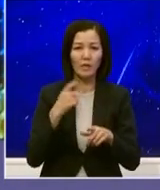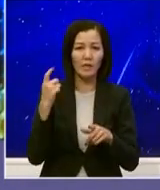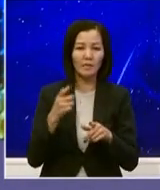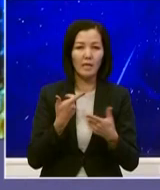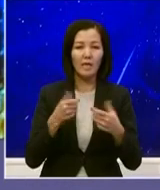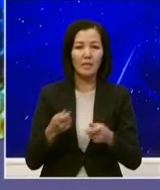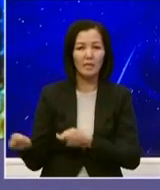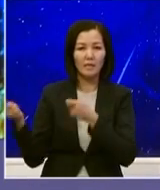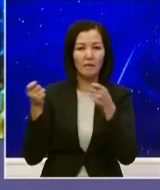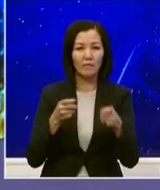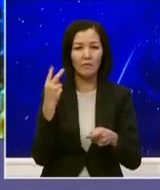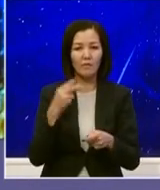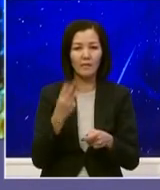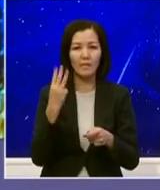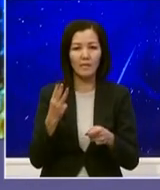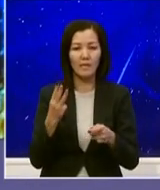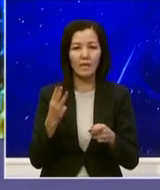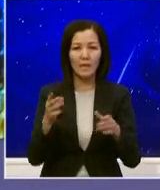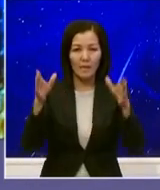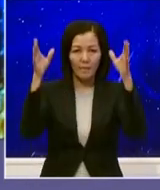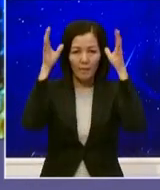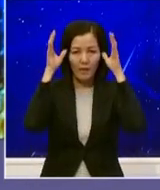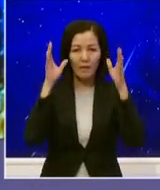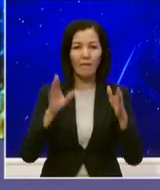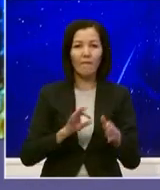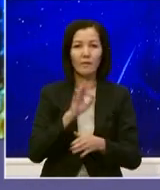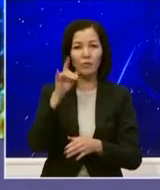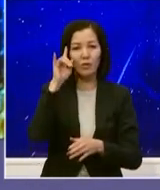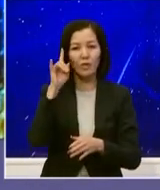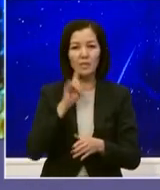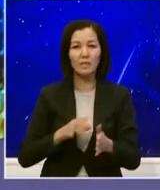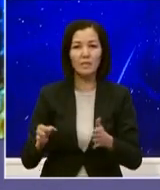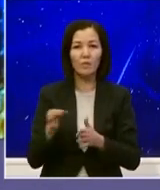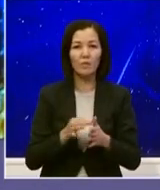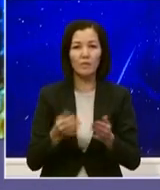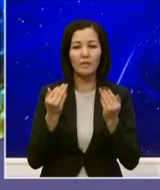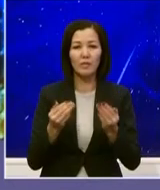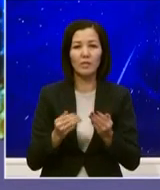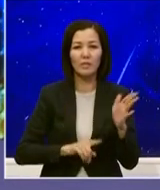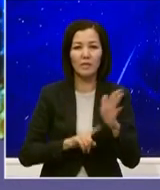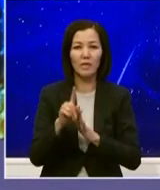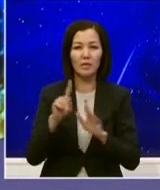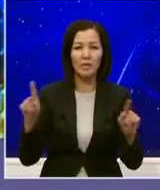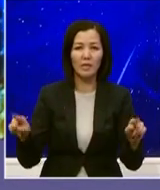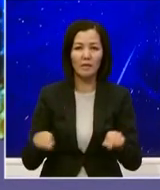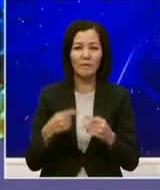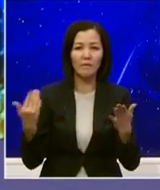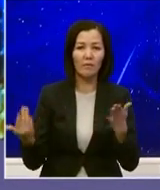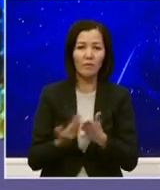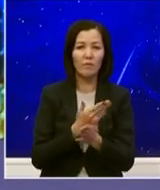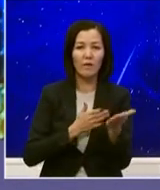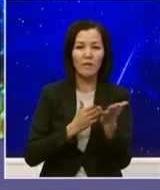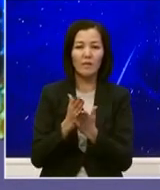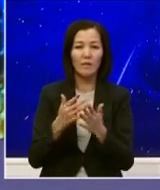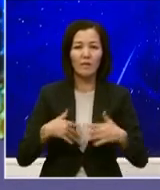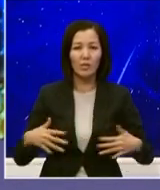куда завезено 23 марала из Восточно-Казахстанской области. Таким образом, в регионе начали осваивать новое направление